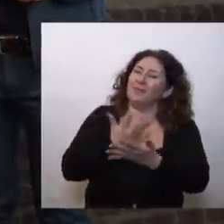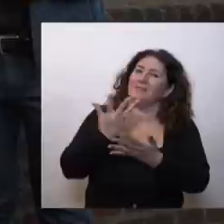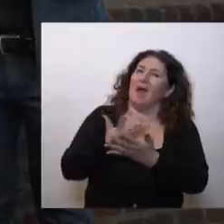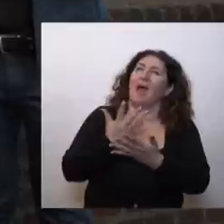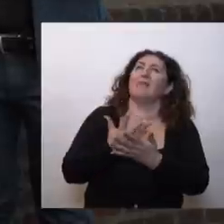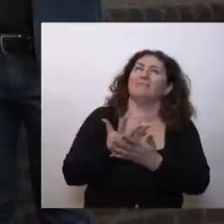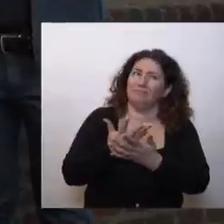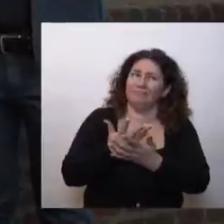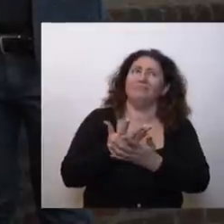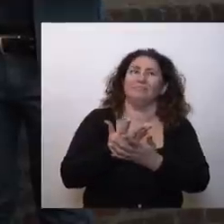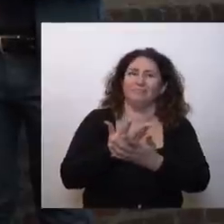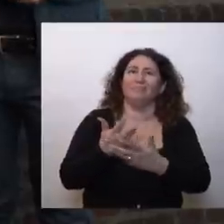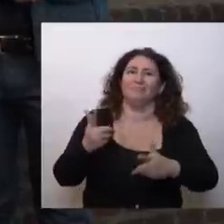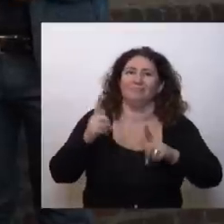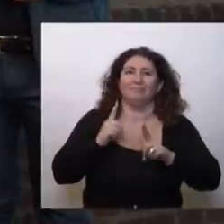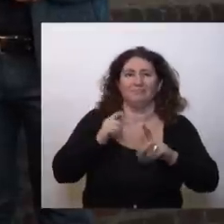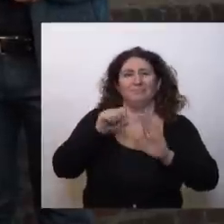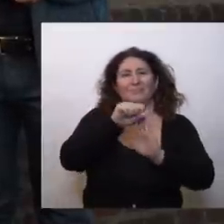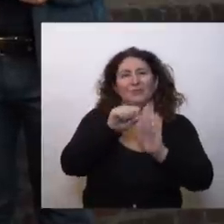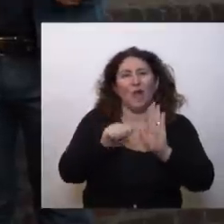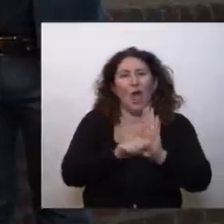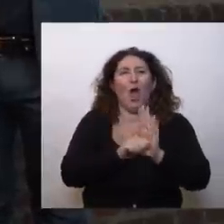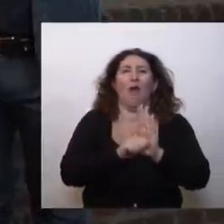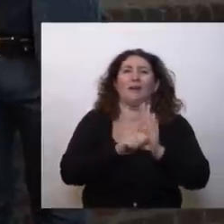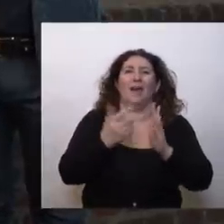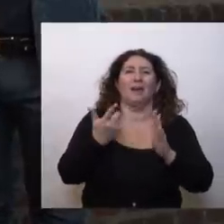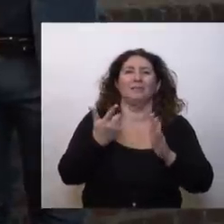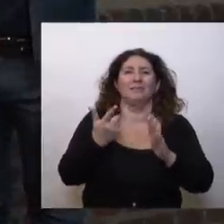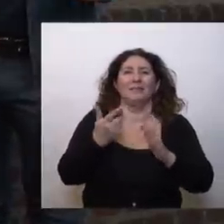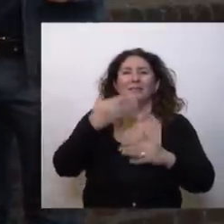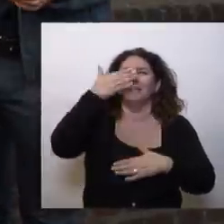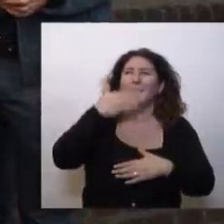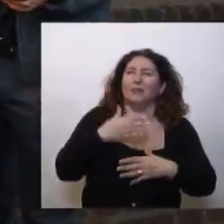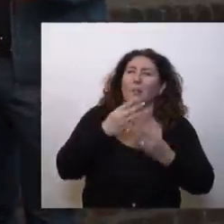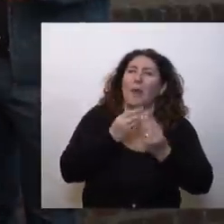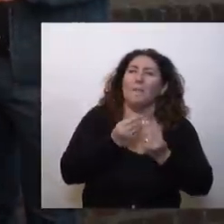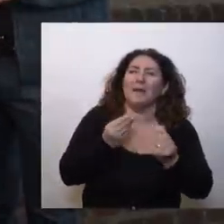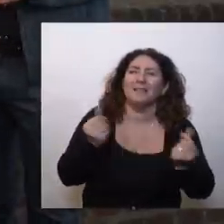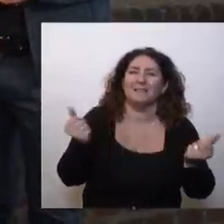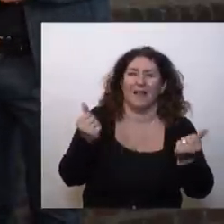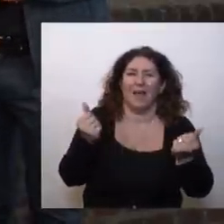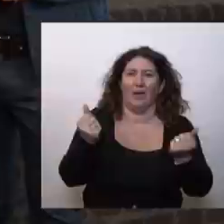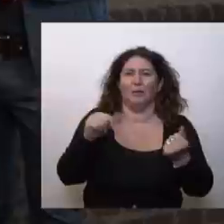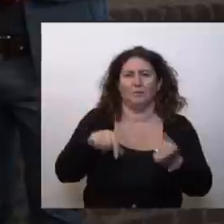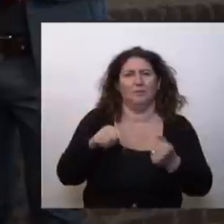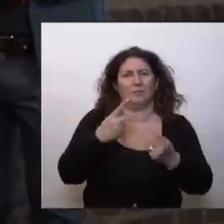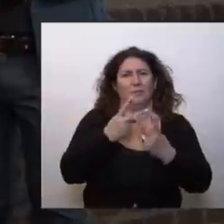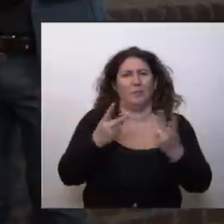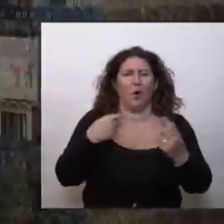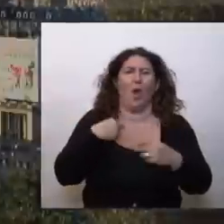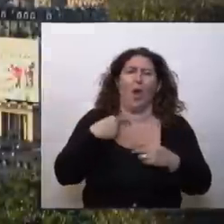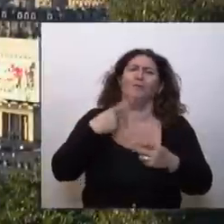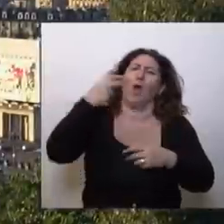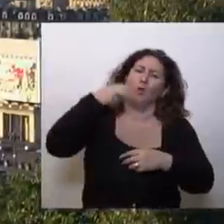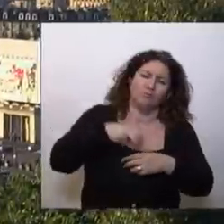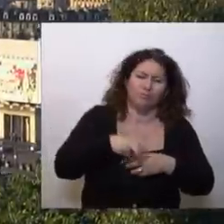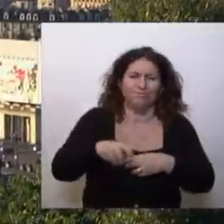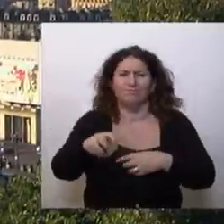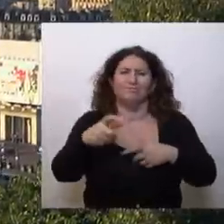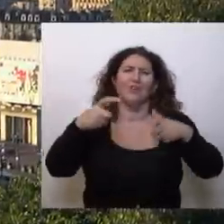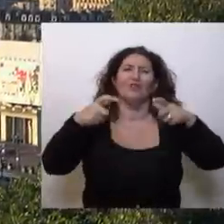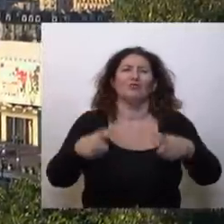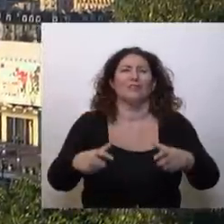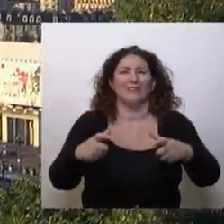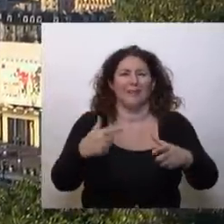introdotto alla storia e al mistero della Sindone. Allora non ci resta altro che scendere in città per contemplare questo mistero.